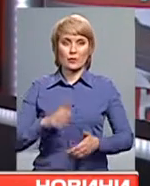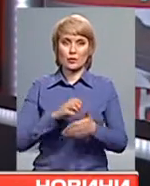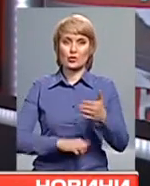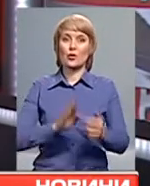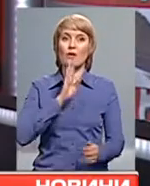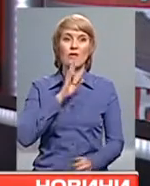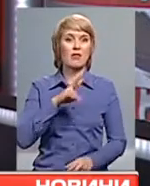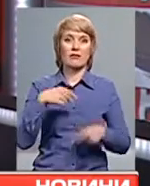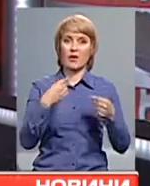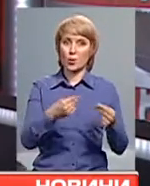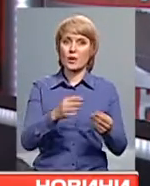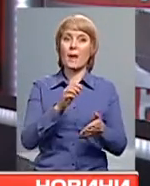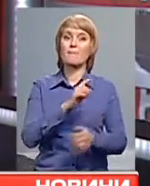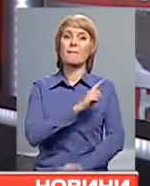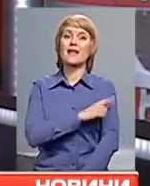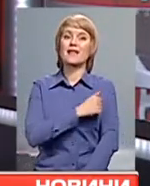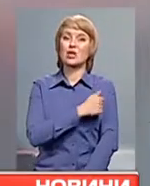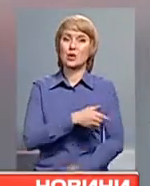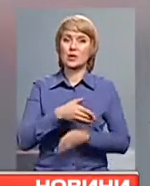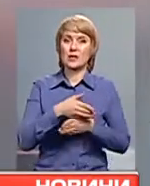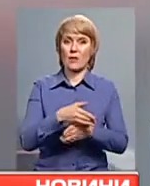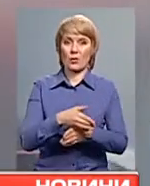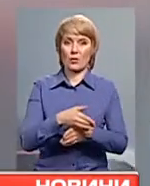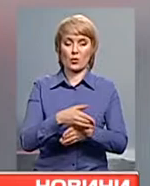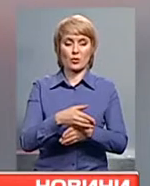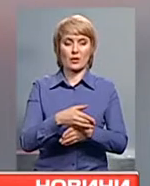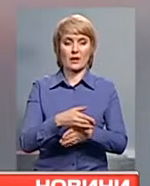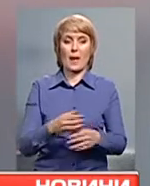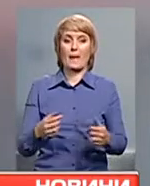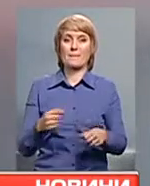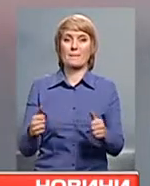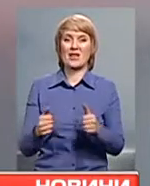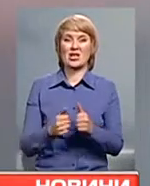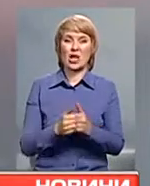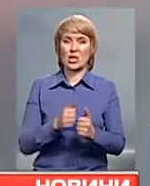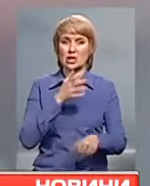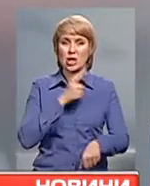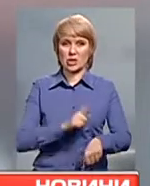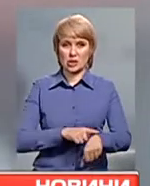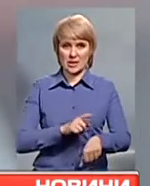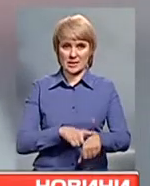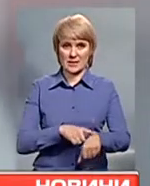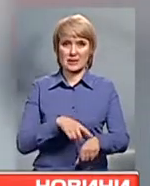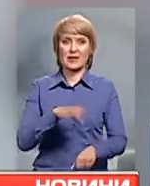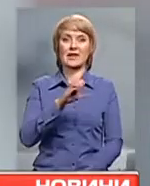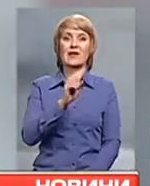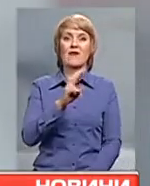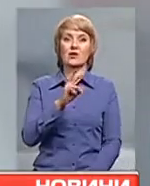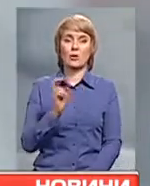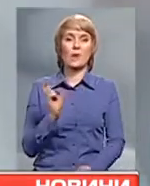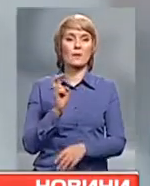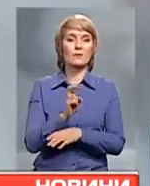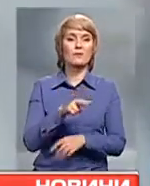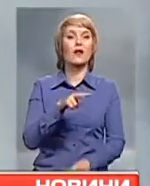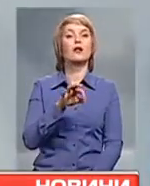не надають медичної допомоги. В ближайшие часы Надежда Викторовна Савченко посетит лор-врач. Но это